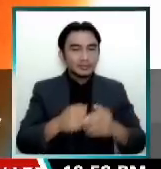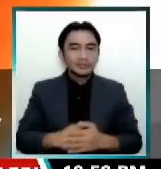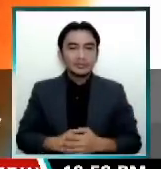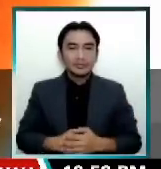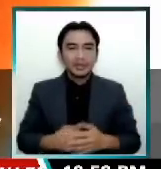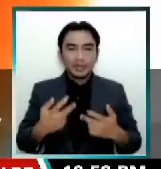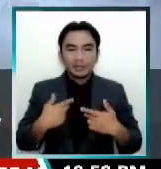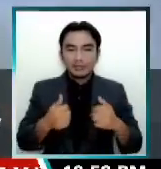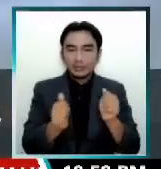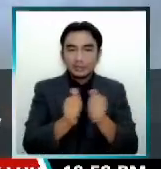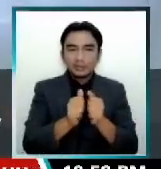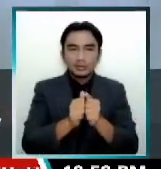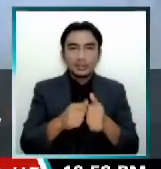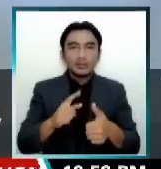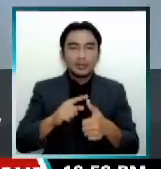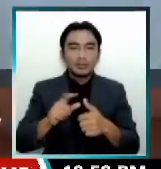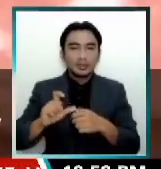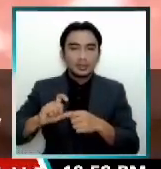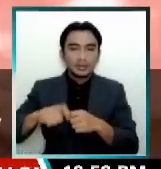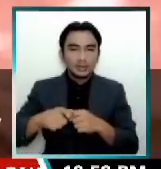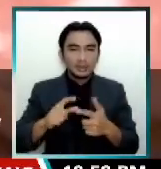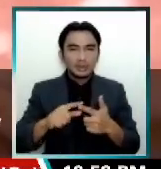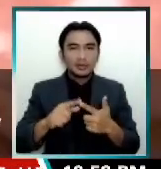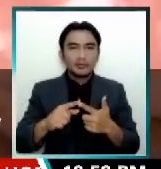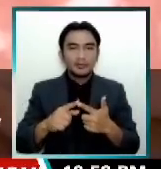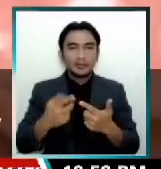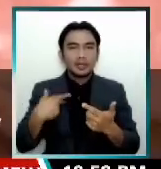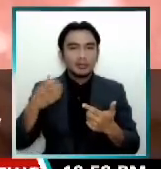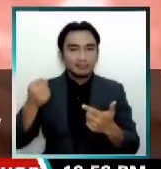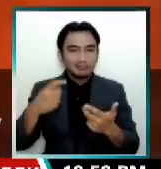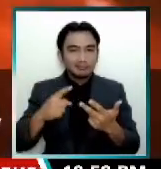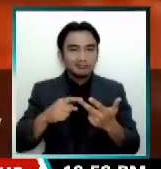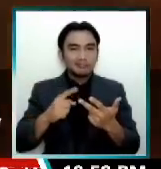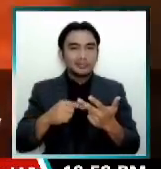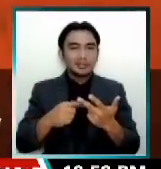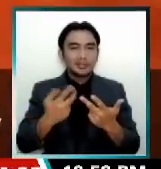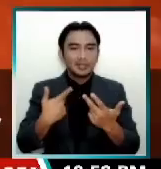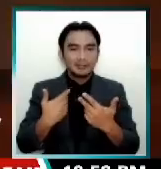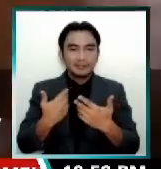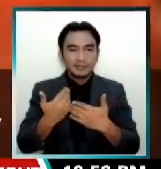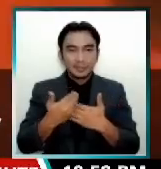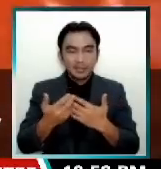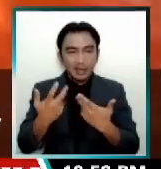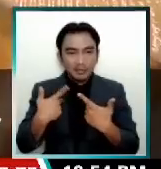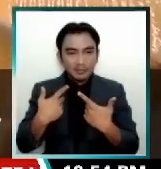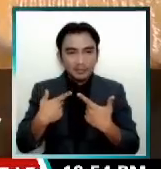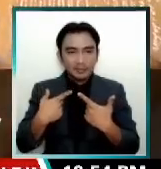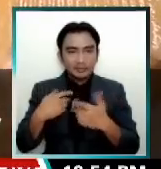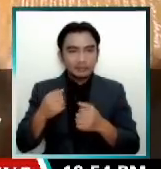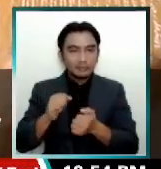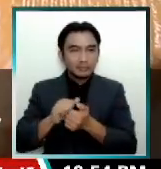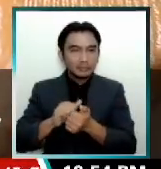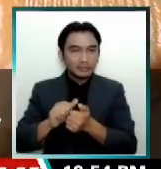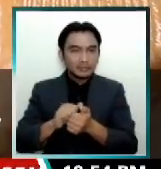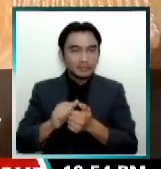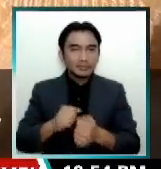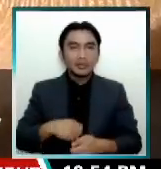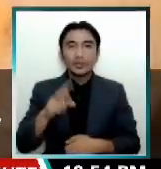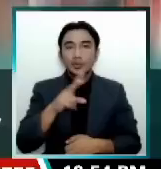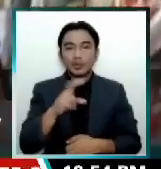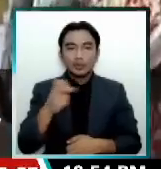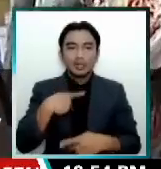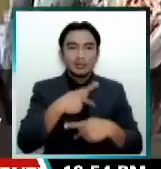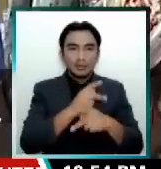ang sardinas, gatas, tinapay, canned meat at sabong panlaba. Bago yan, halos 200 produkto na ang nagtaas